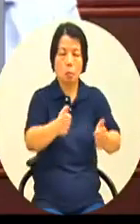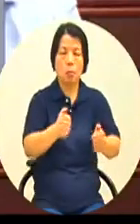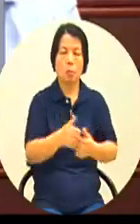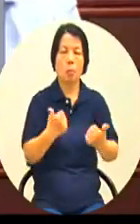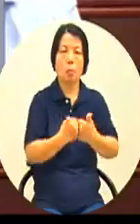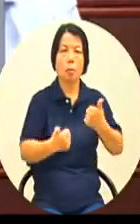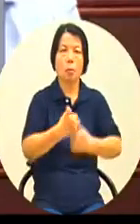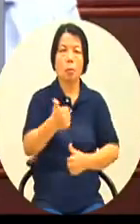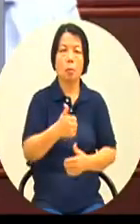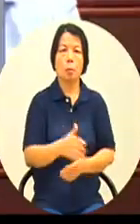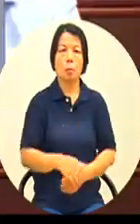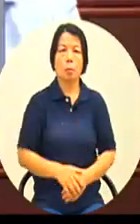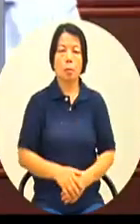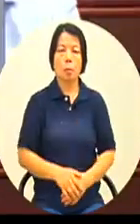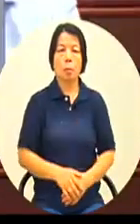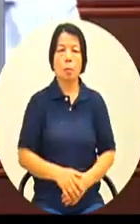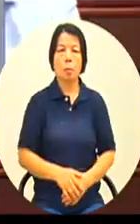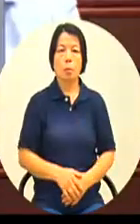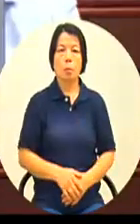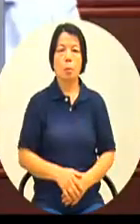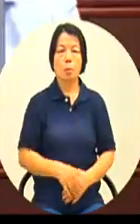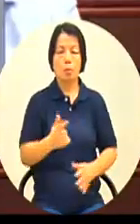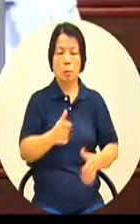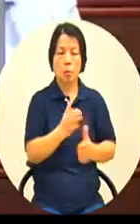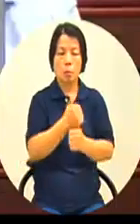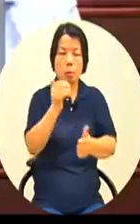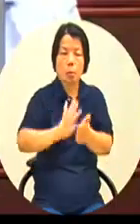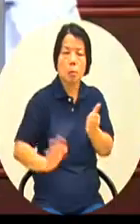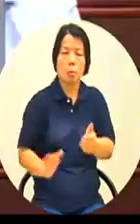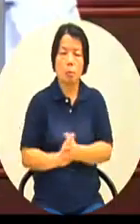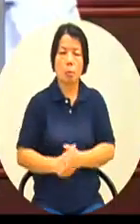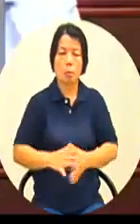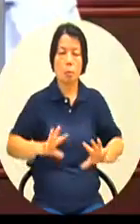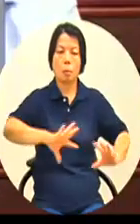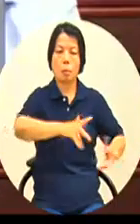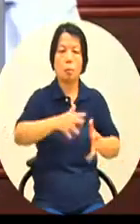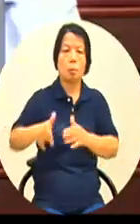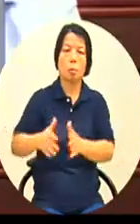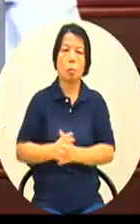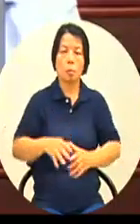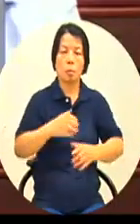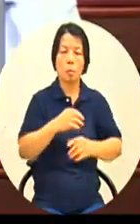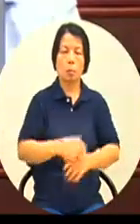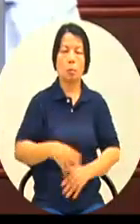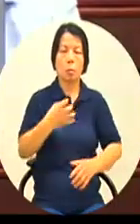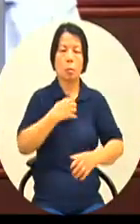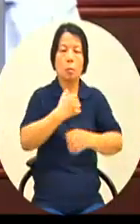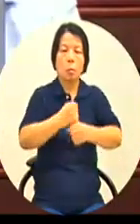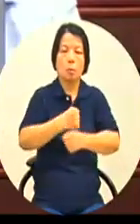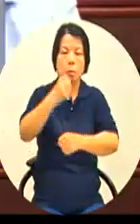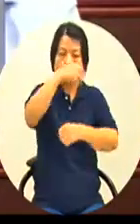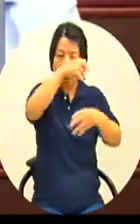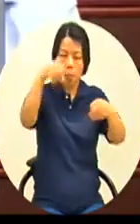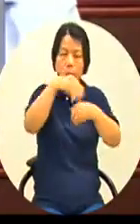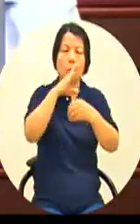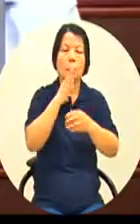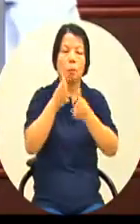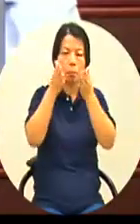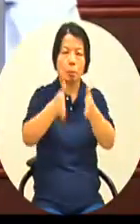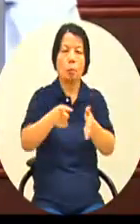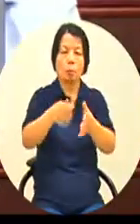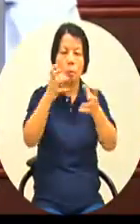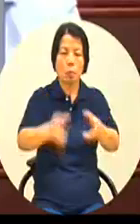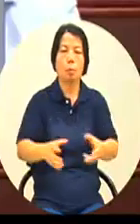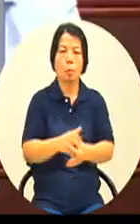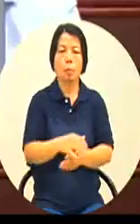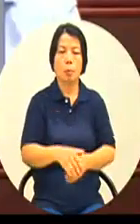员提到那个生态交通全球盛典在哈马星我们即将要举办的这个部分。那也感谢议员刚